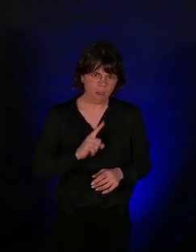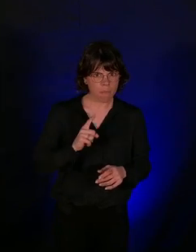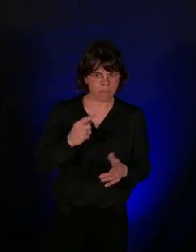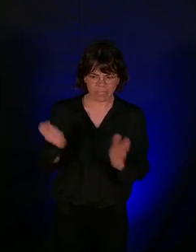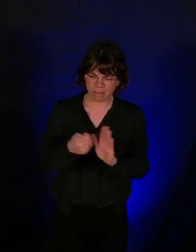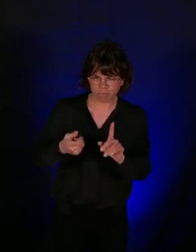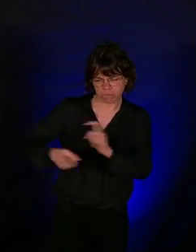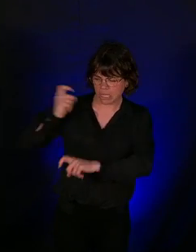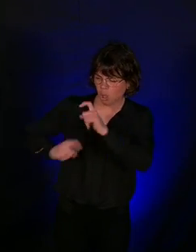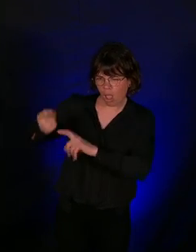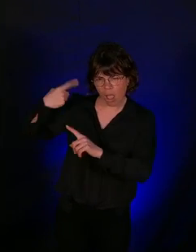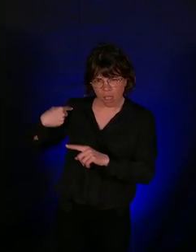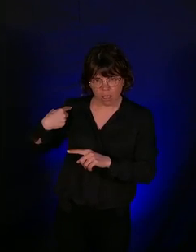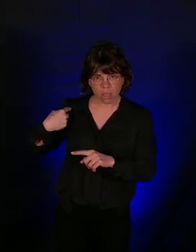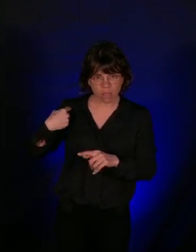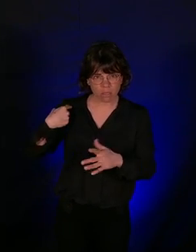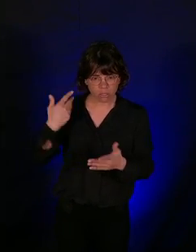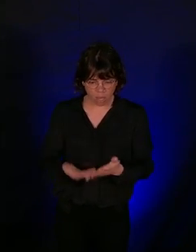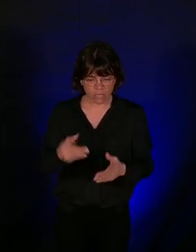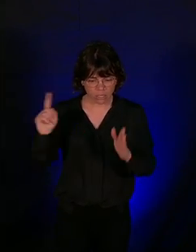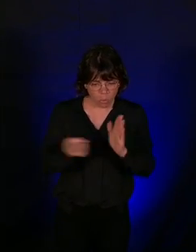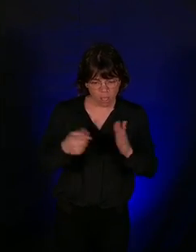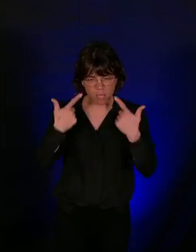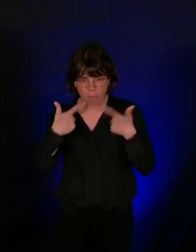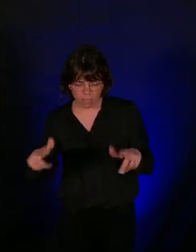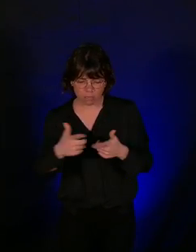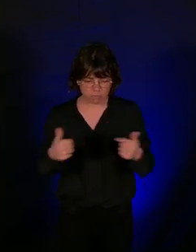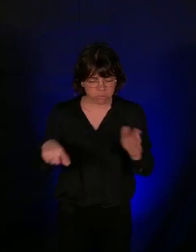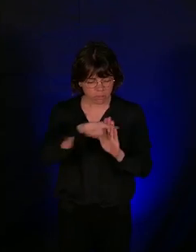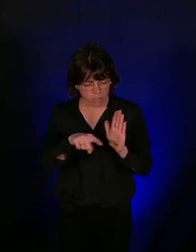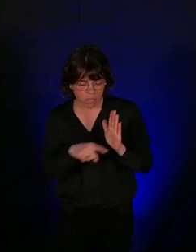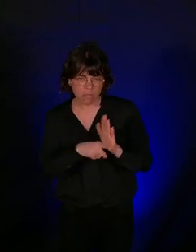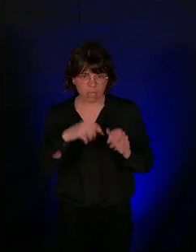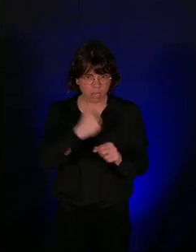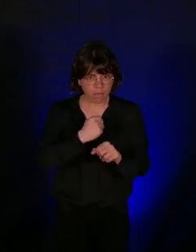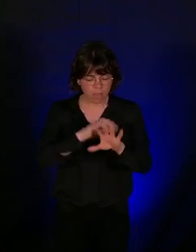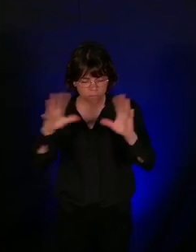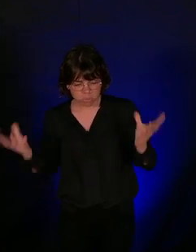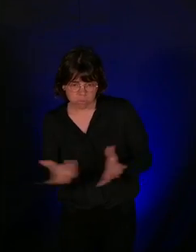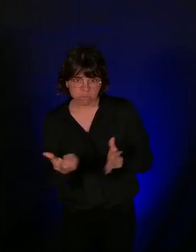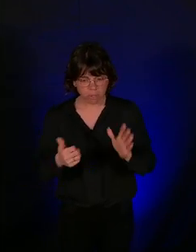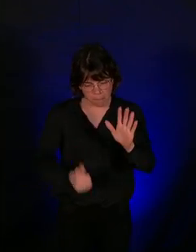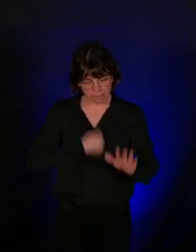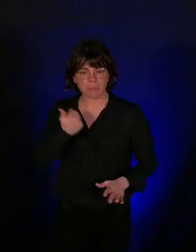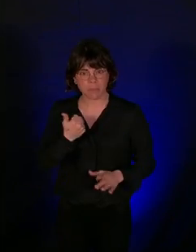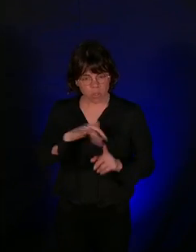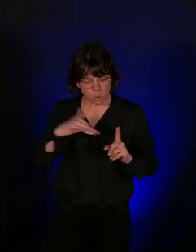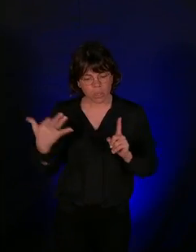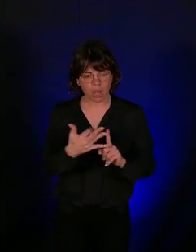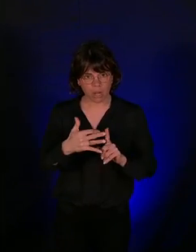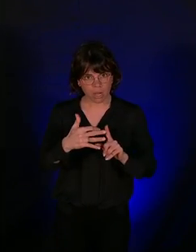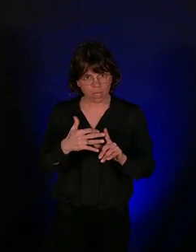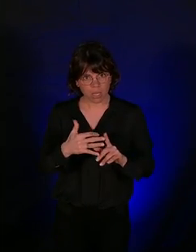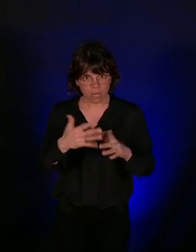historique du nivèement par le bas des droits des libertés des conditions de vie et de travail de l'émancipation personnelle et sociale